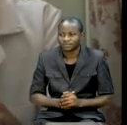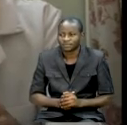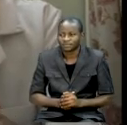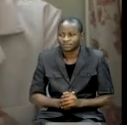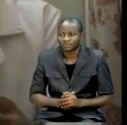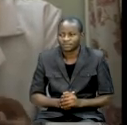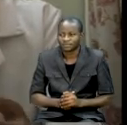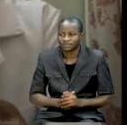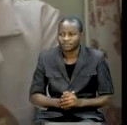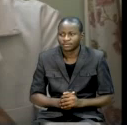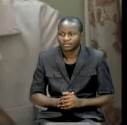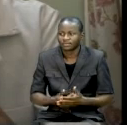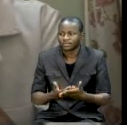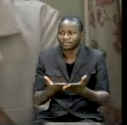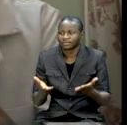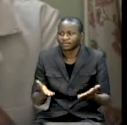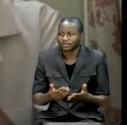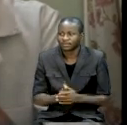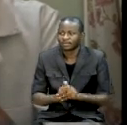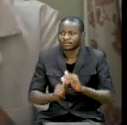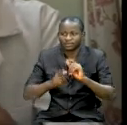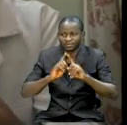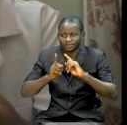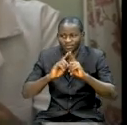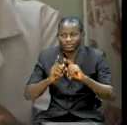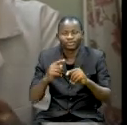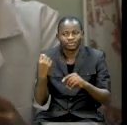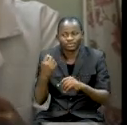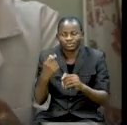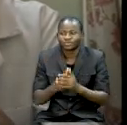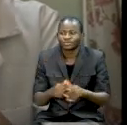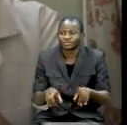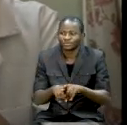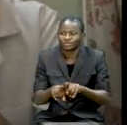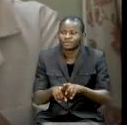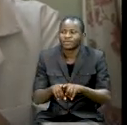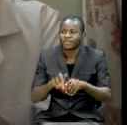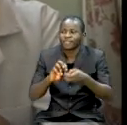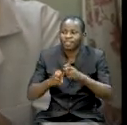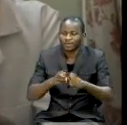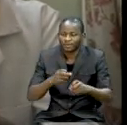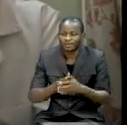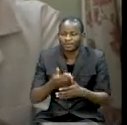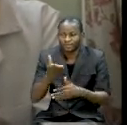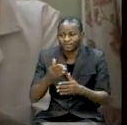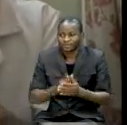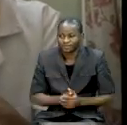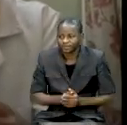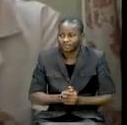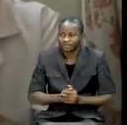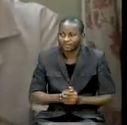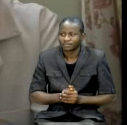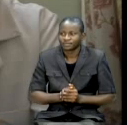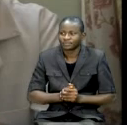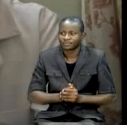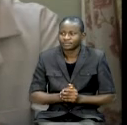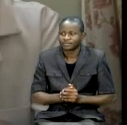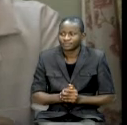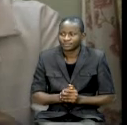il y a une production de sécrétions que nous appelons le mucus pour pouvoir lubrifier. Et lorsque le mucus